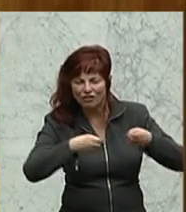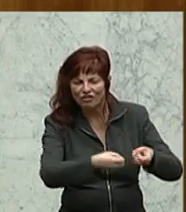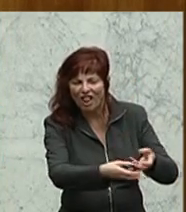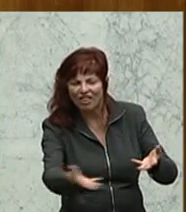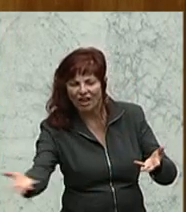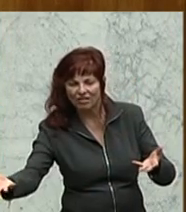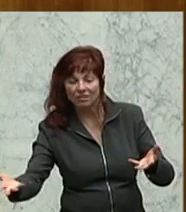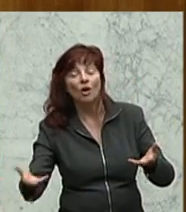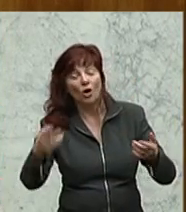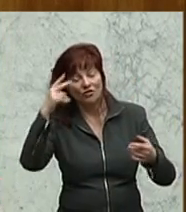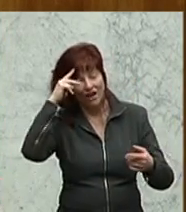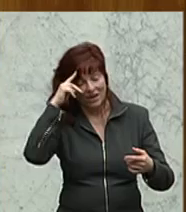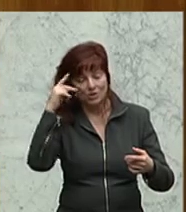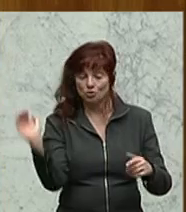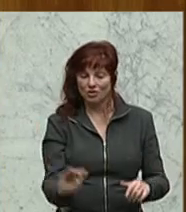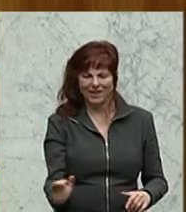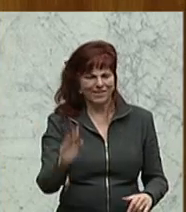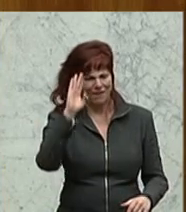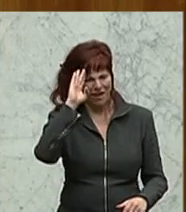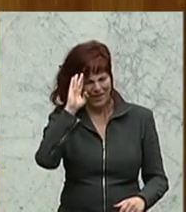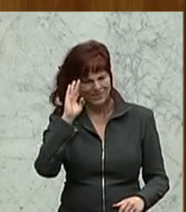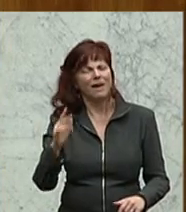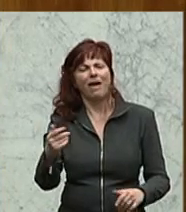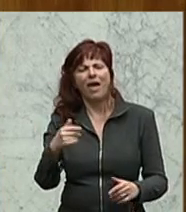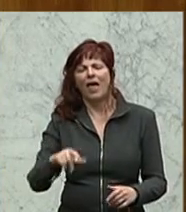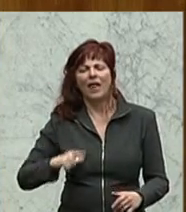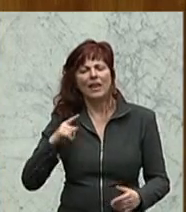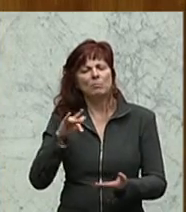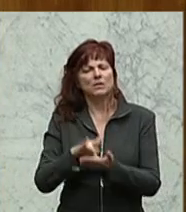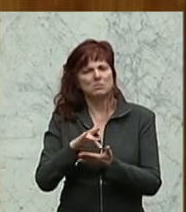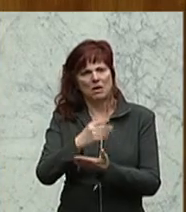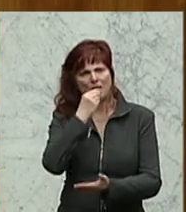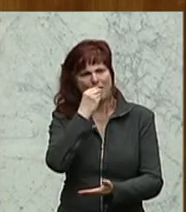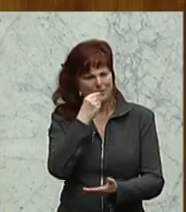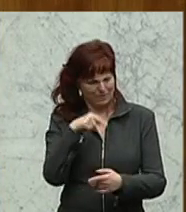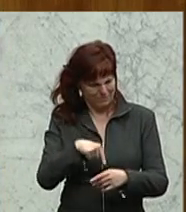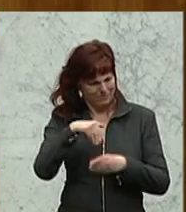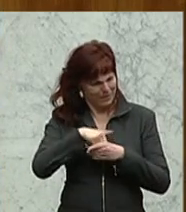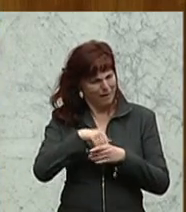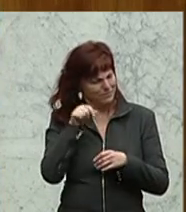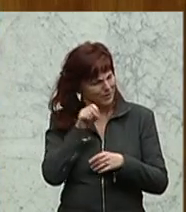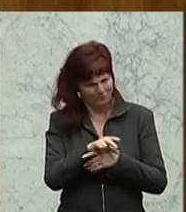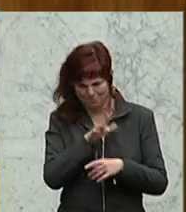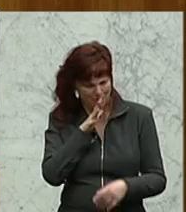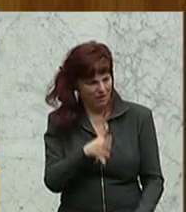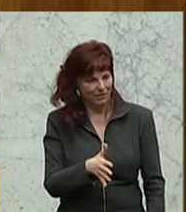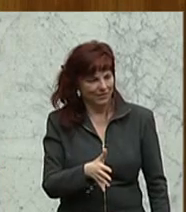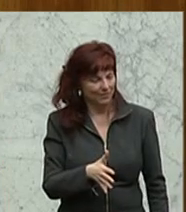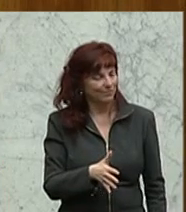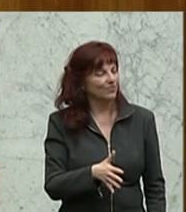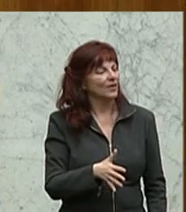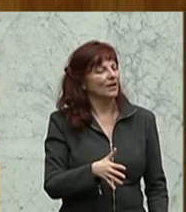isst, Getreide, Brot isst, ist ganz klar. Das nennt man Nachhaltigkeit, Herr Landwirtschaftsminister. Und ich frage Sie, welche Biene oder